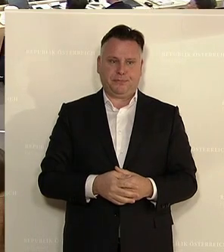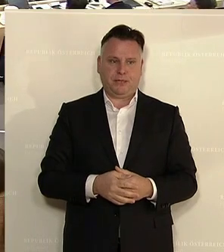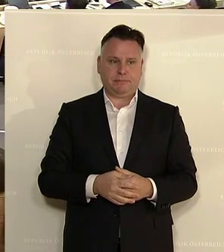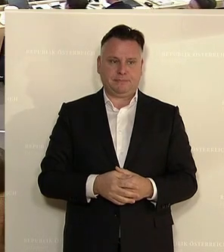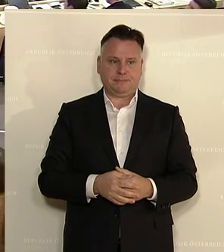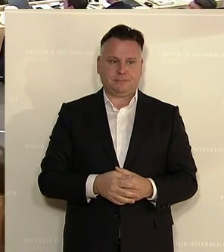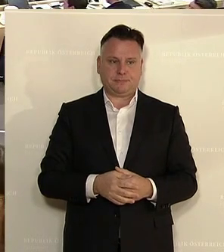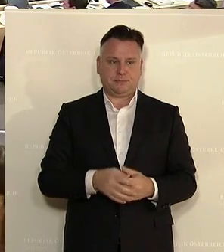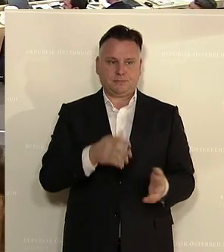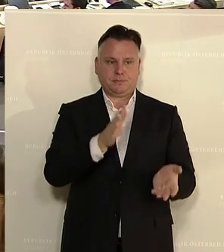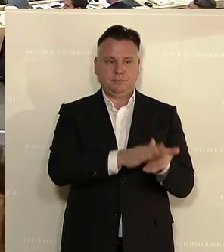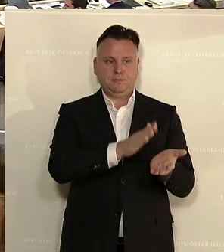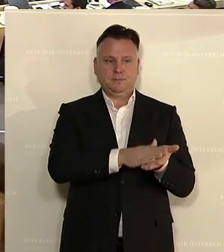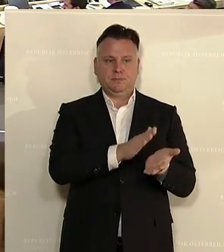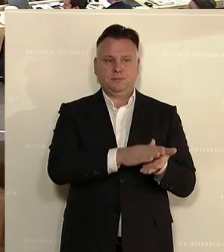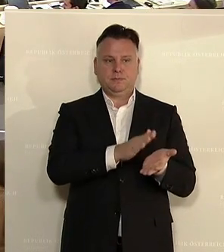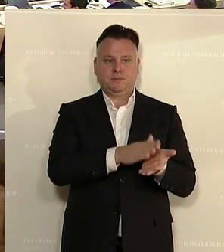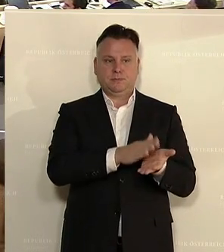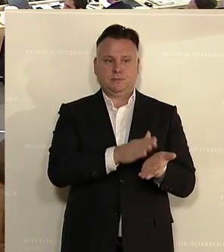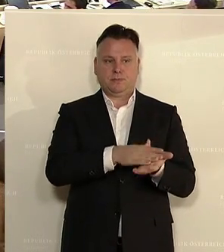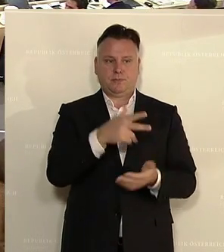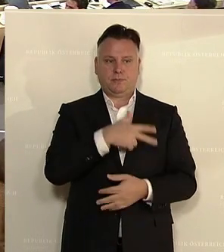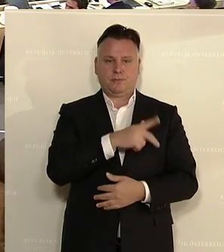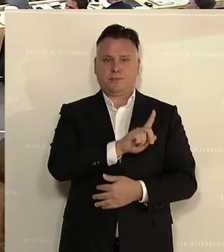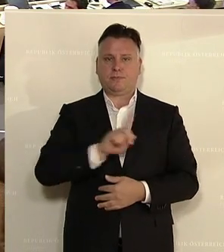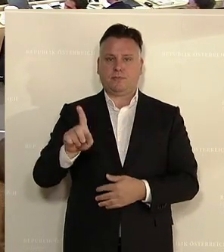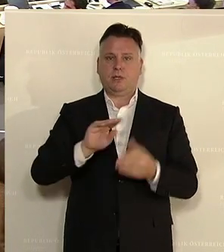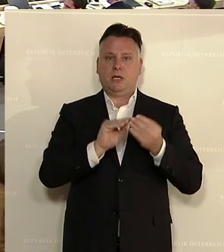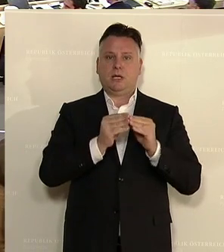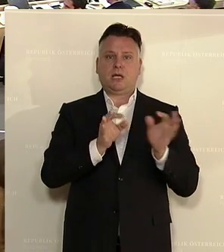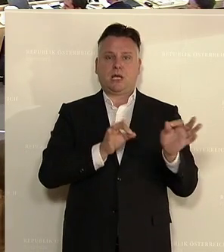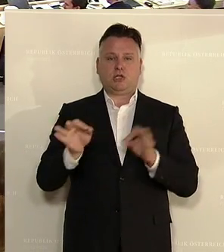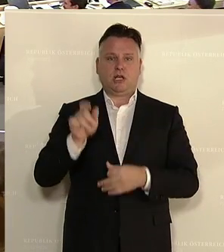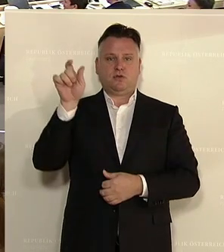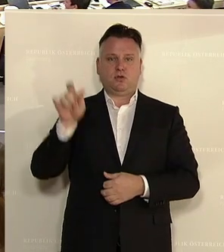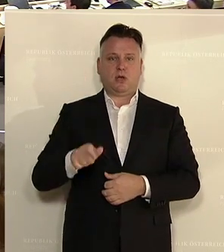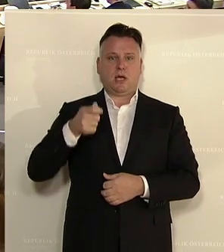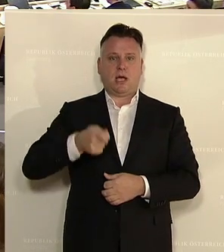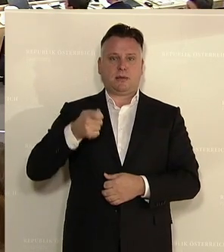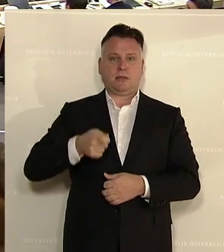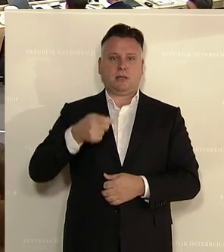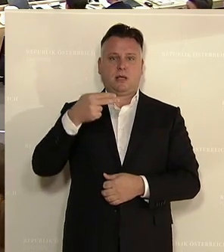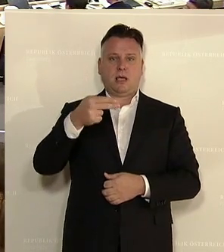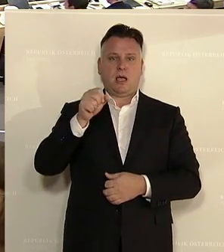Die Geschäftsordnungsdebatte geht weiter mit Christian Hafenecker von der FPÖ.